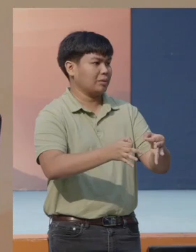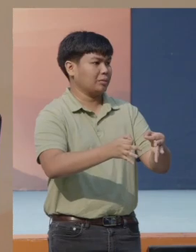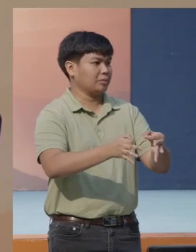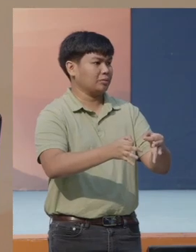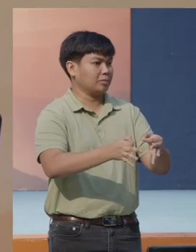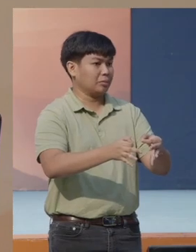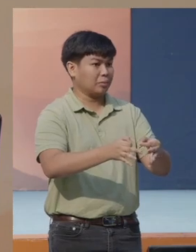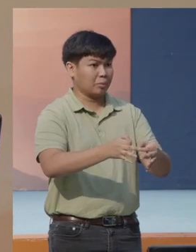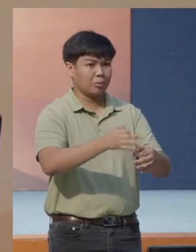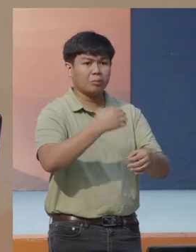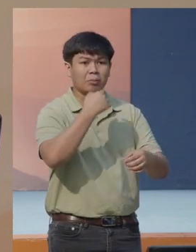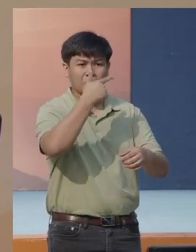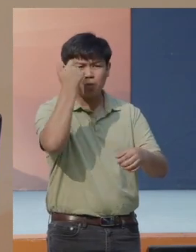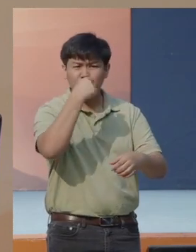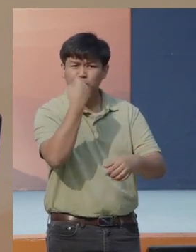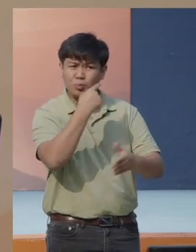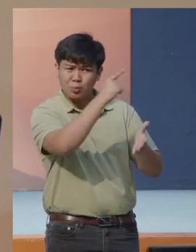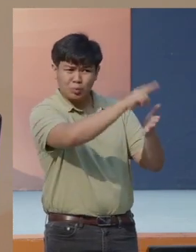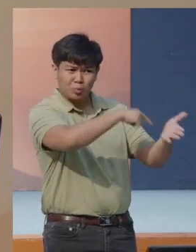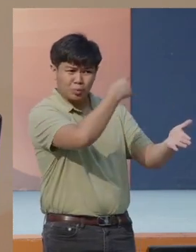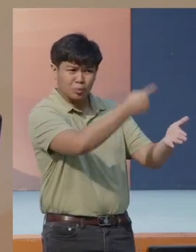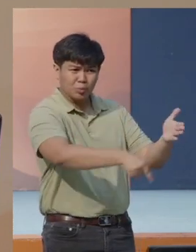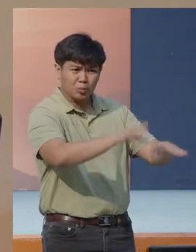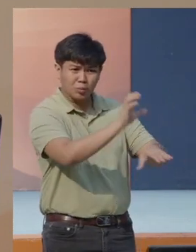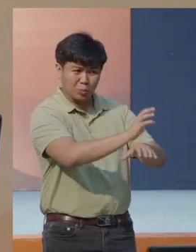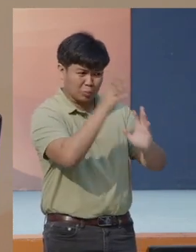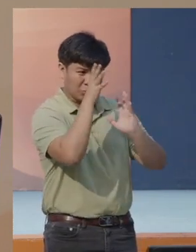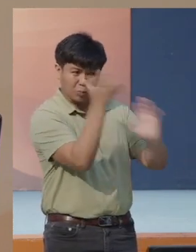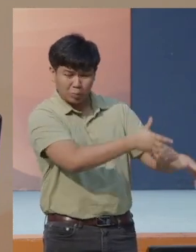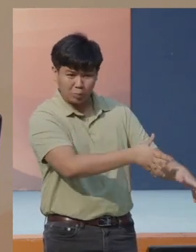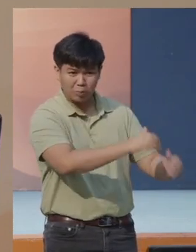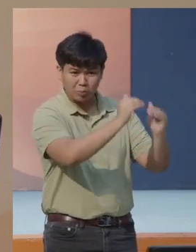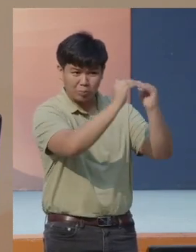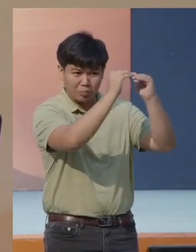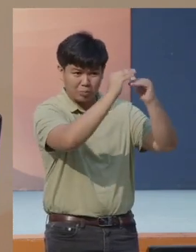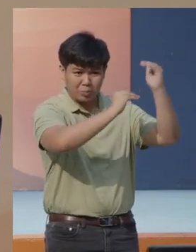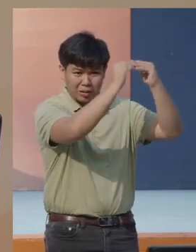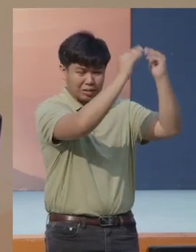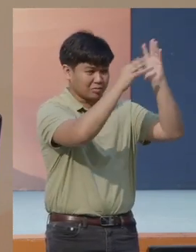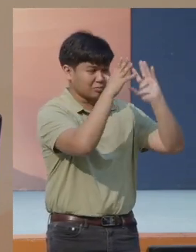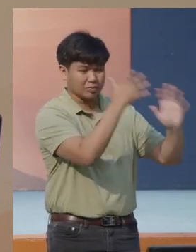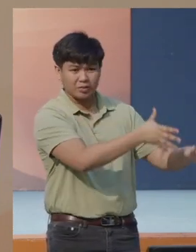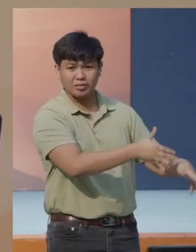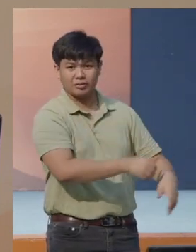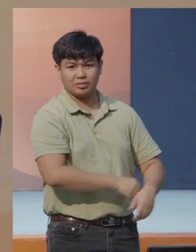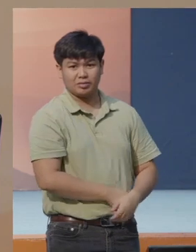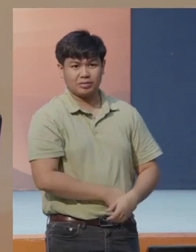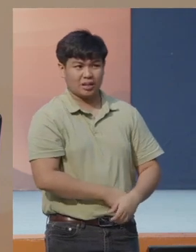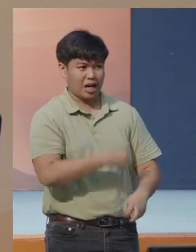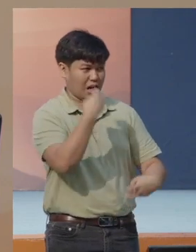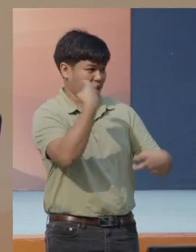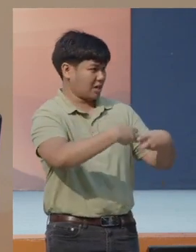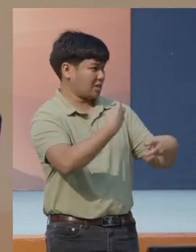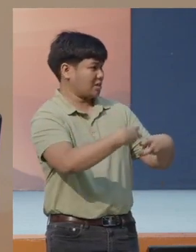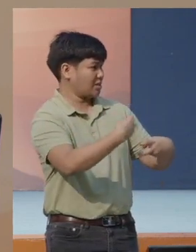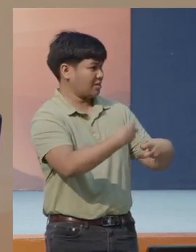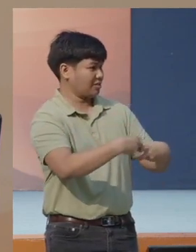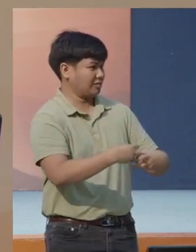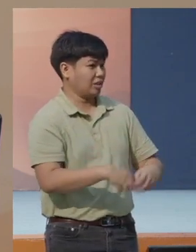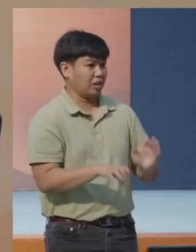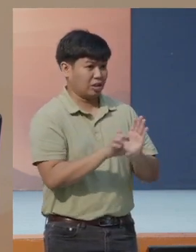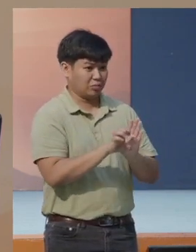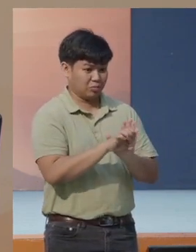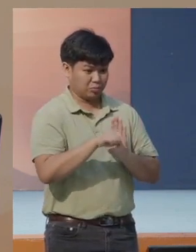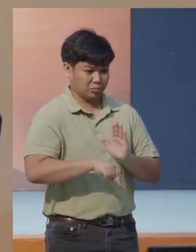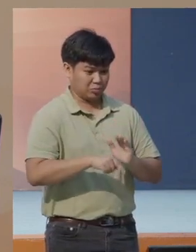because who cancels church? No? Who does that? Napakahirap gawin at napakahirap